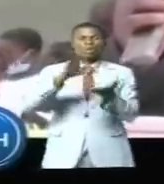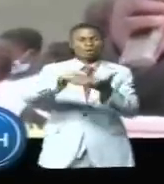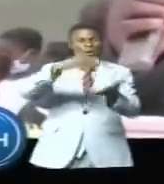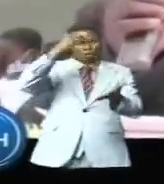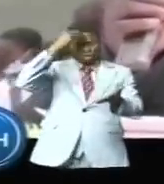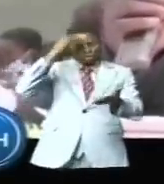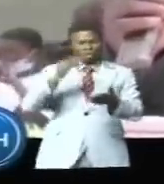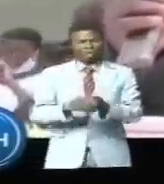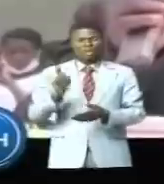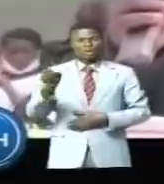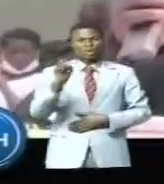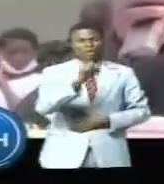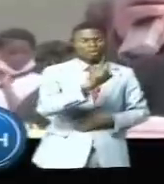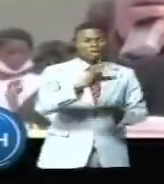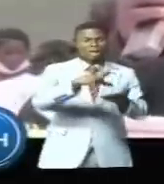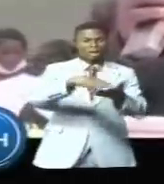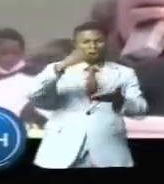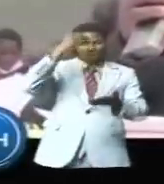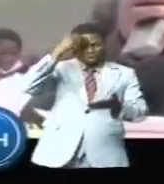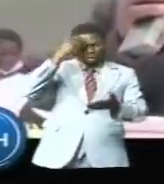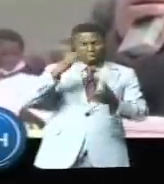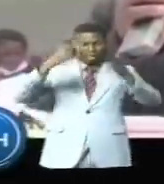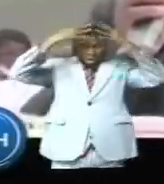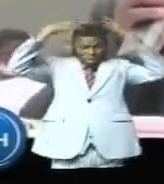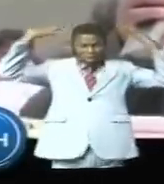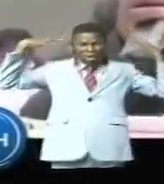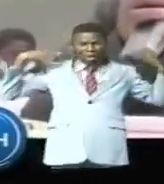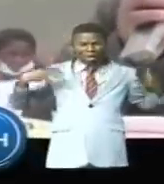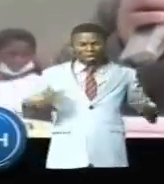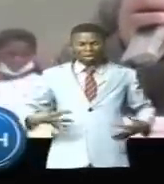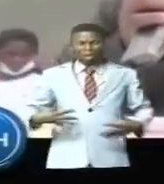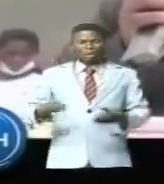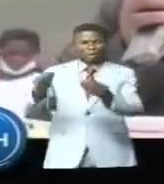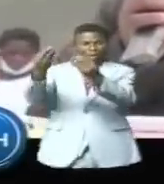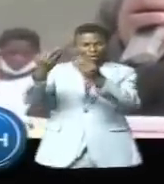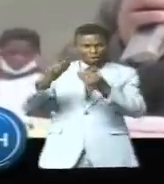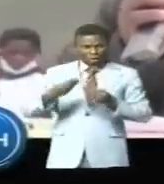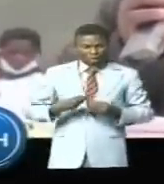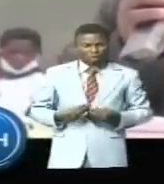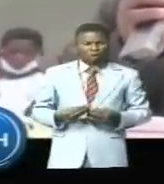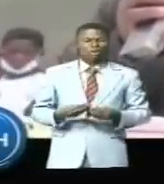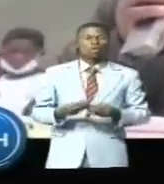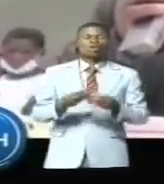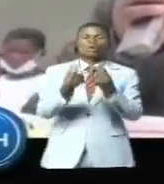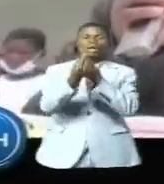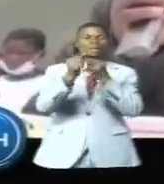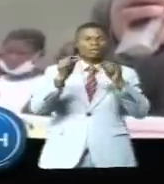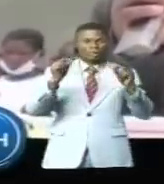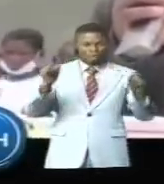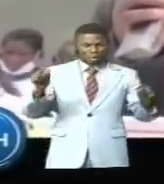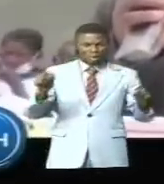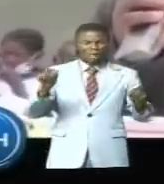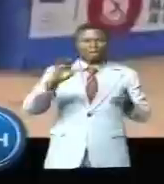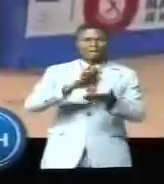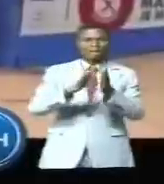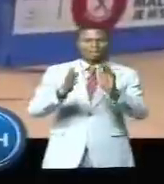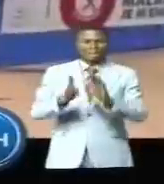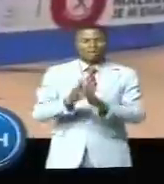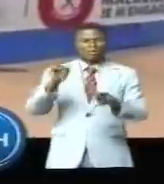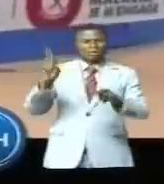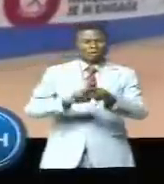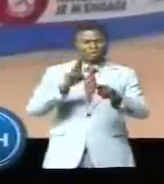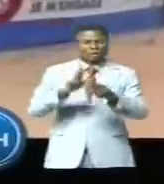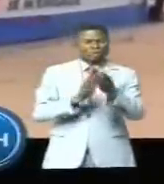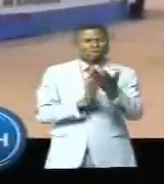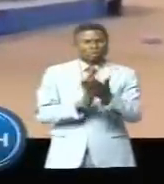De sorte que ces moustiquaires qui nous arrivent en pièce unique soient utilisés. Le